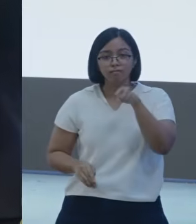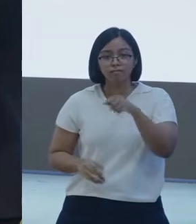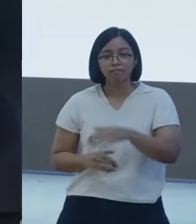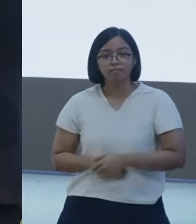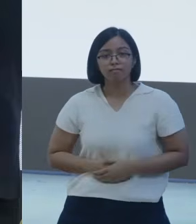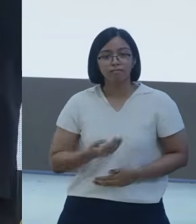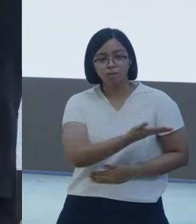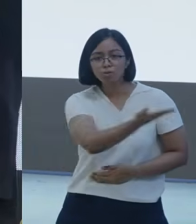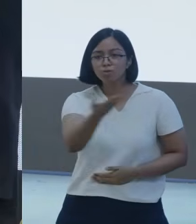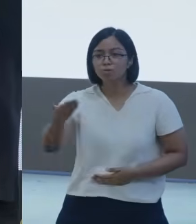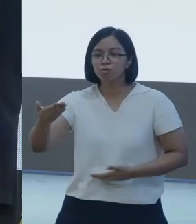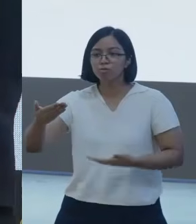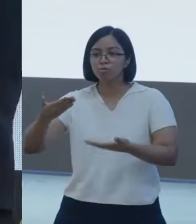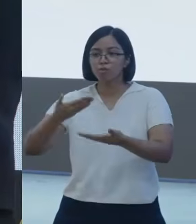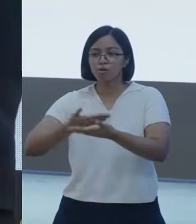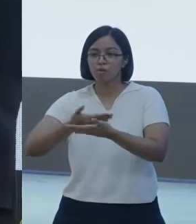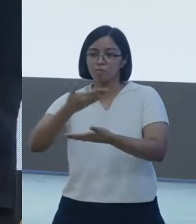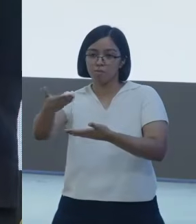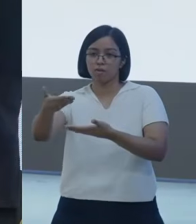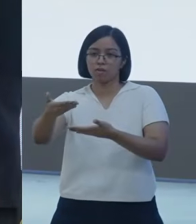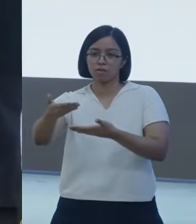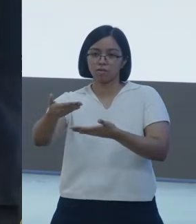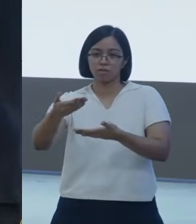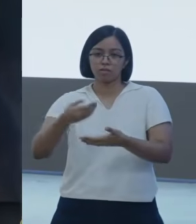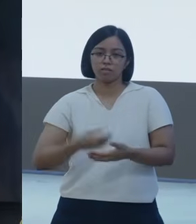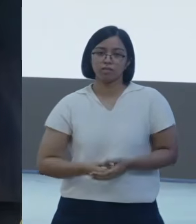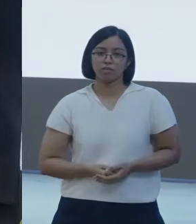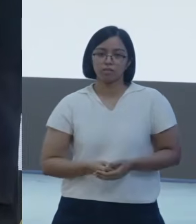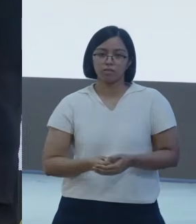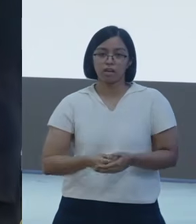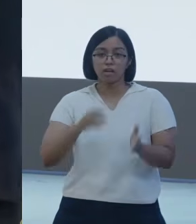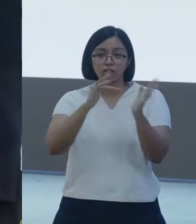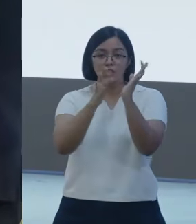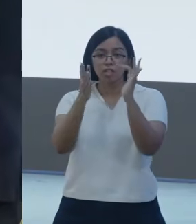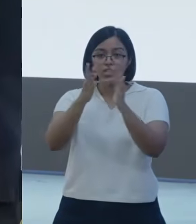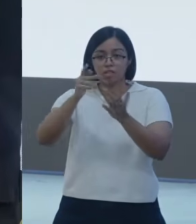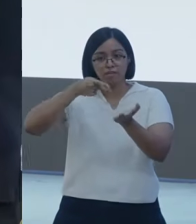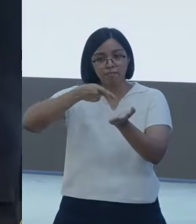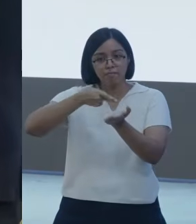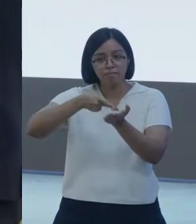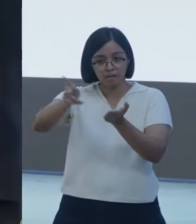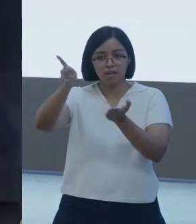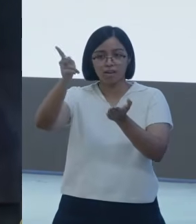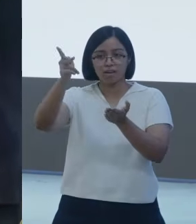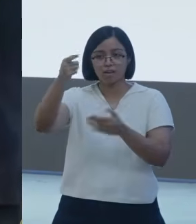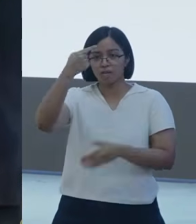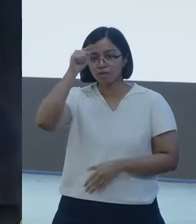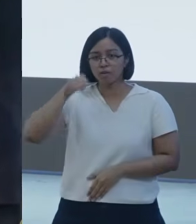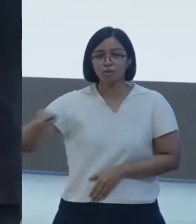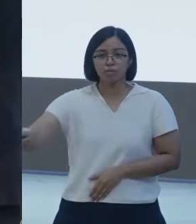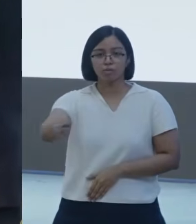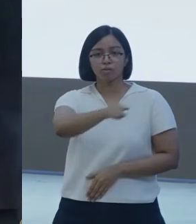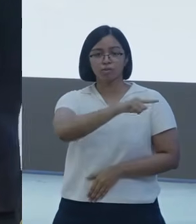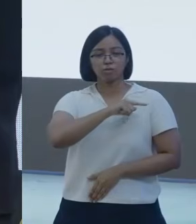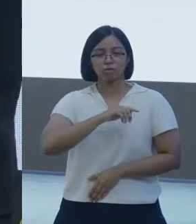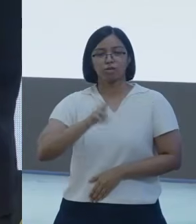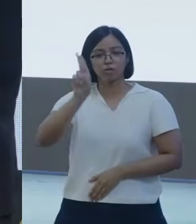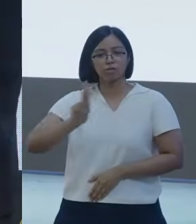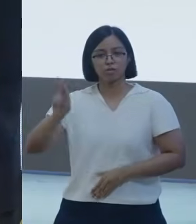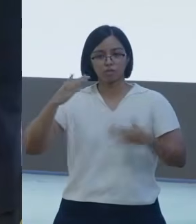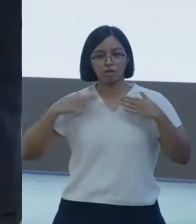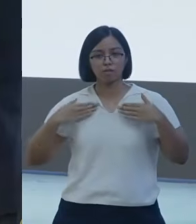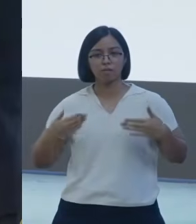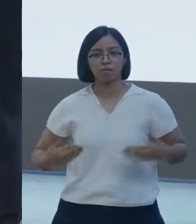you were bought with a price. So glorify God in your body. Ang kanyang kalooban ay